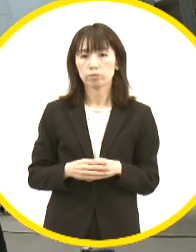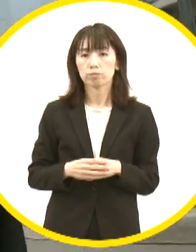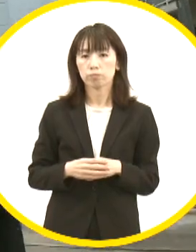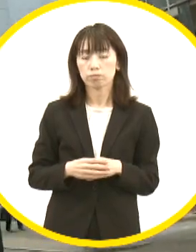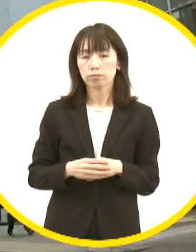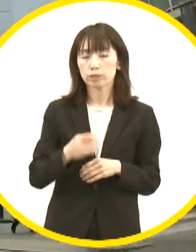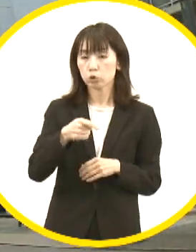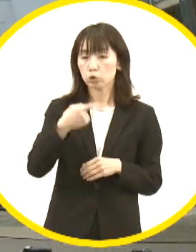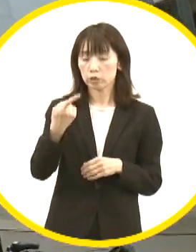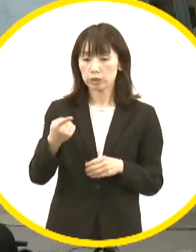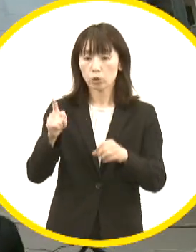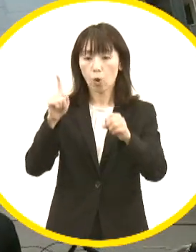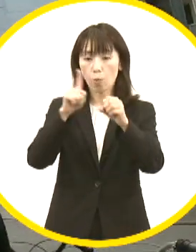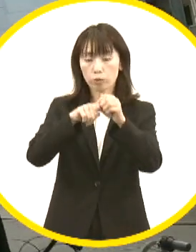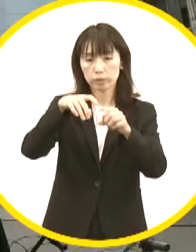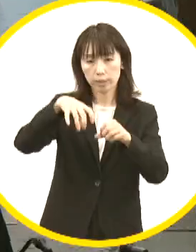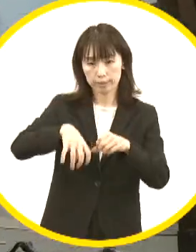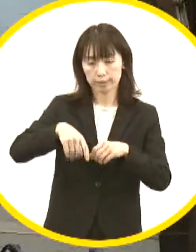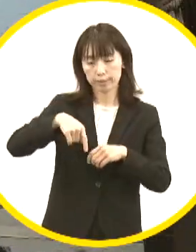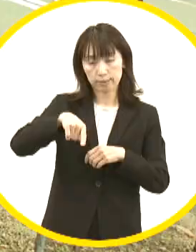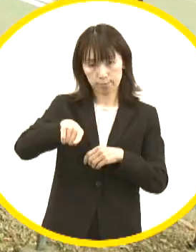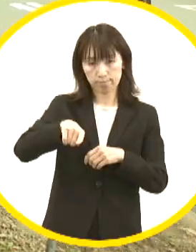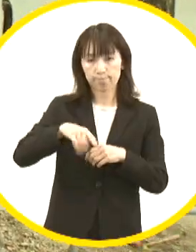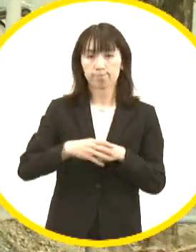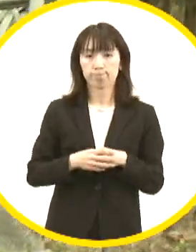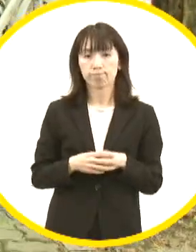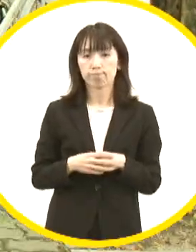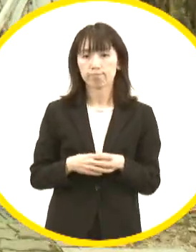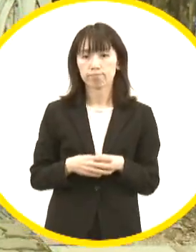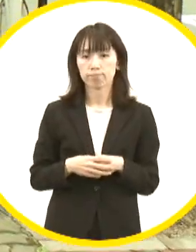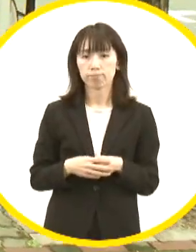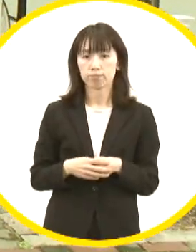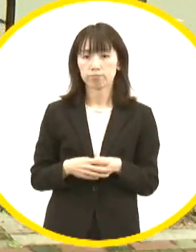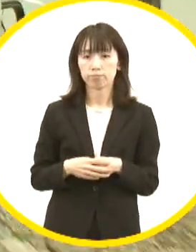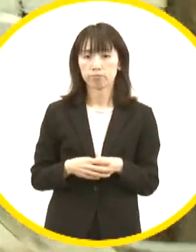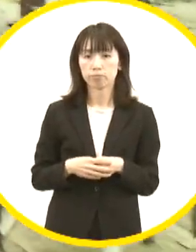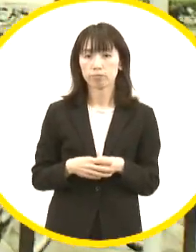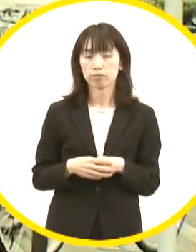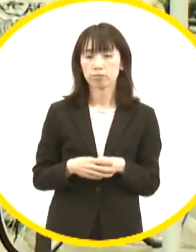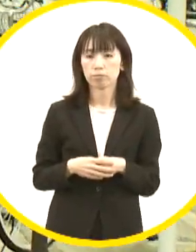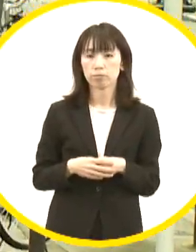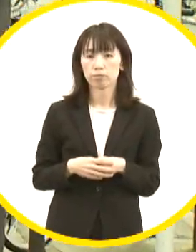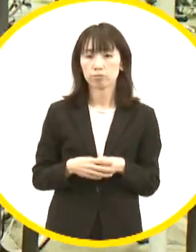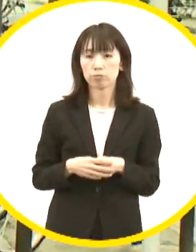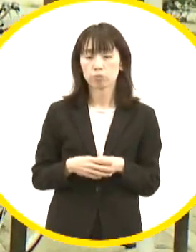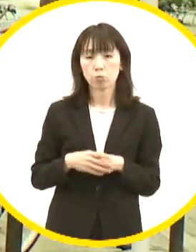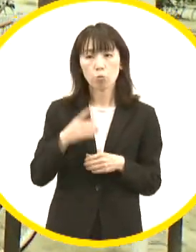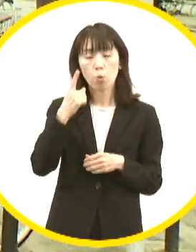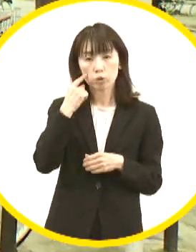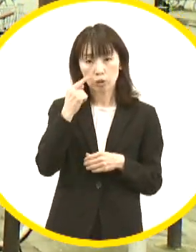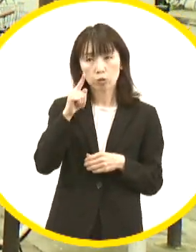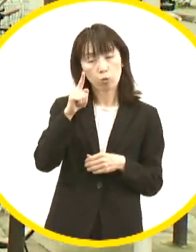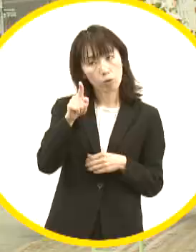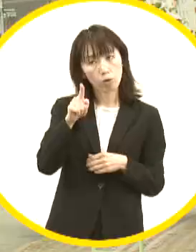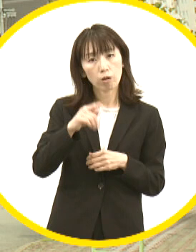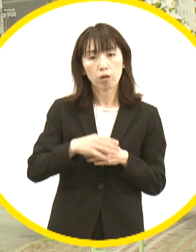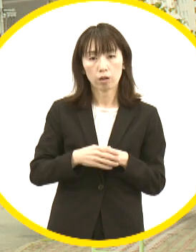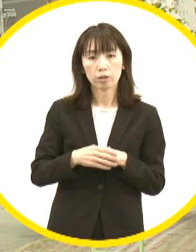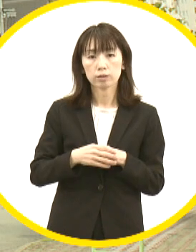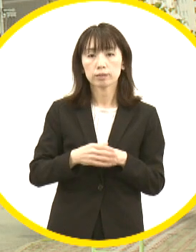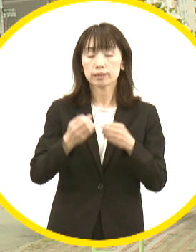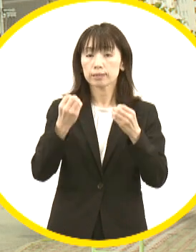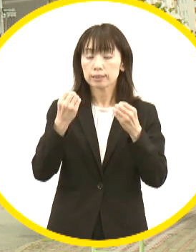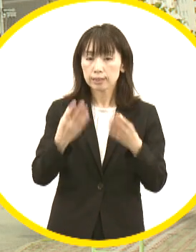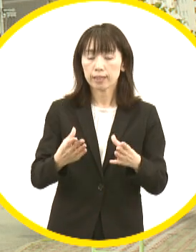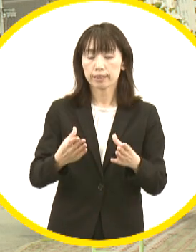あ、ということで次の目的地に向かってるんですけども、お、え、もしかしてこれかな、最